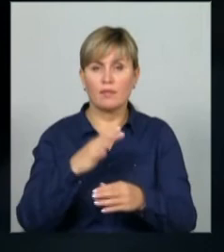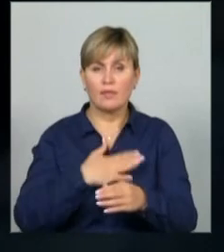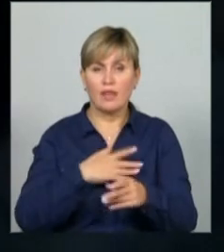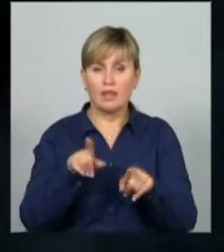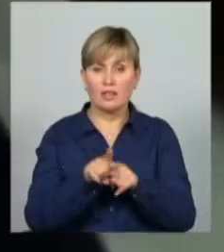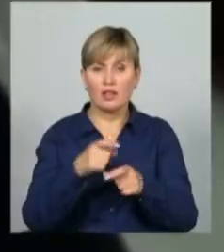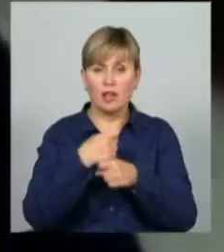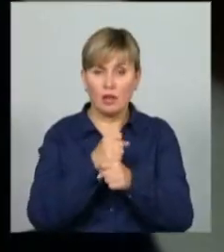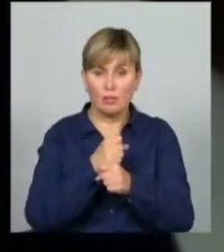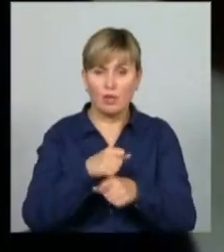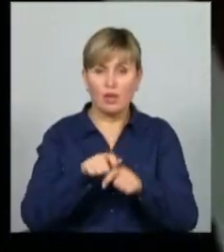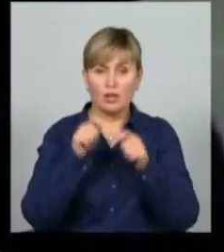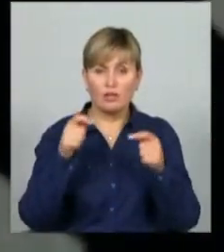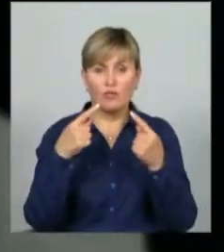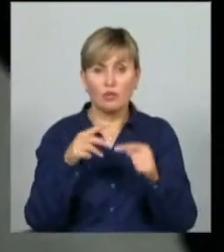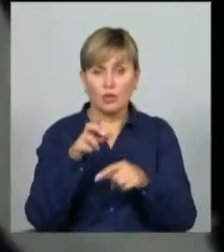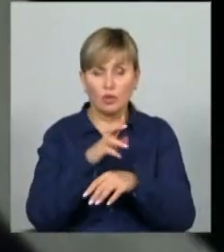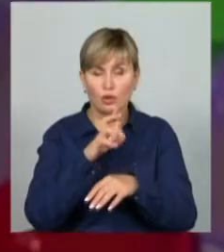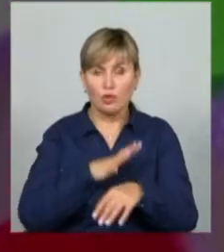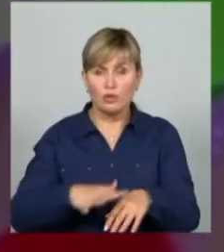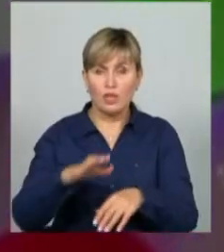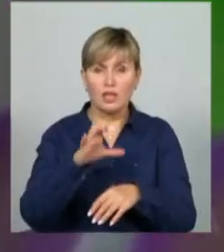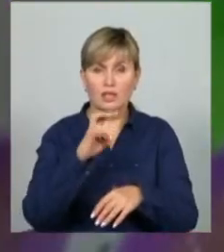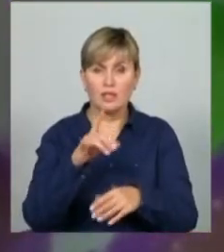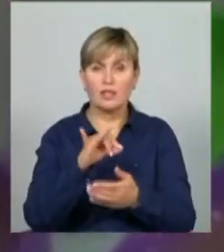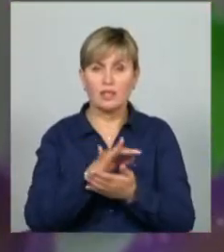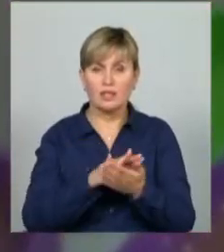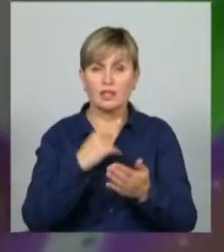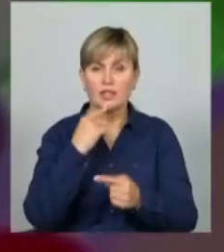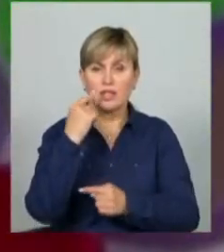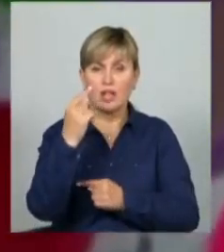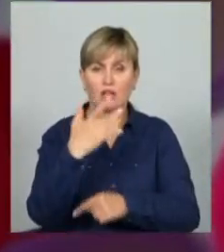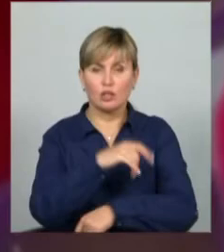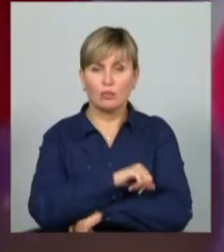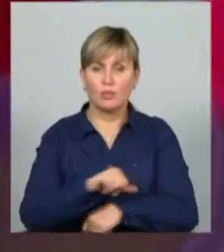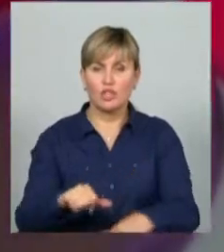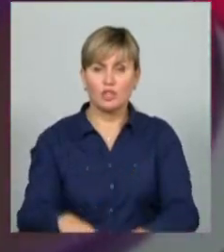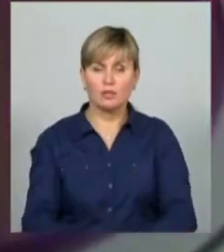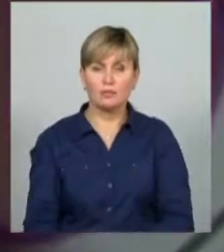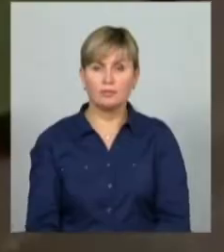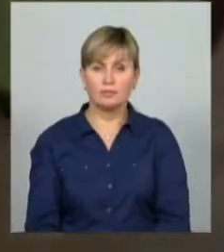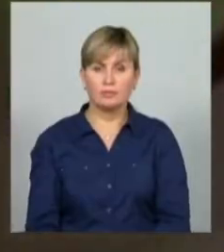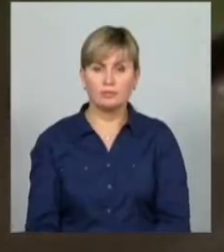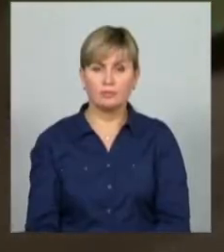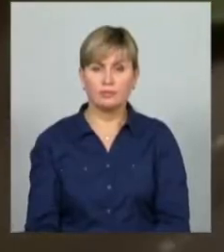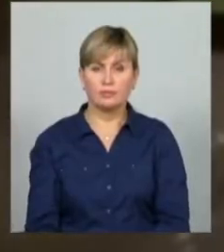аналогичные пролаборатории развернуты в других государствах СНГ и дальнего зарубежья.